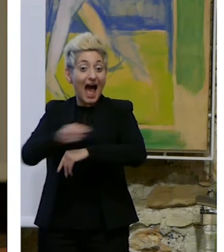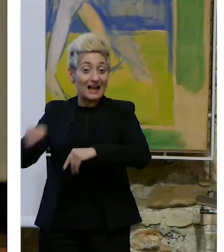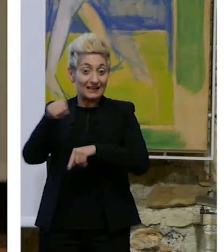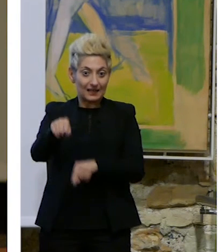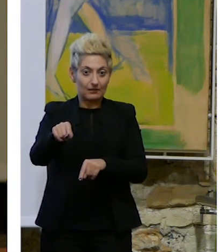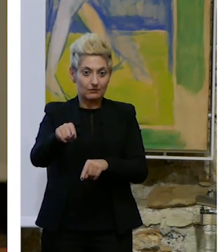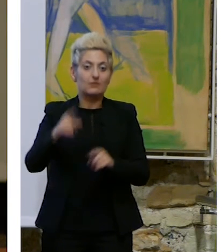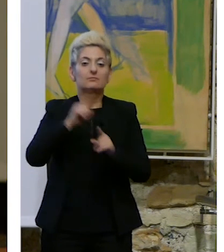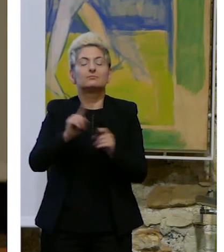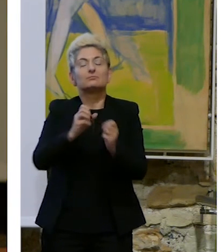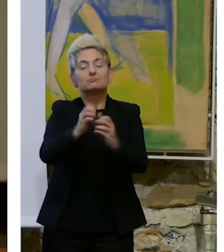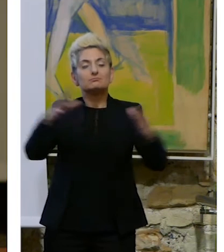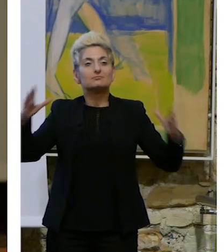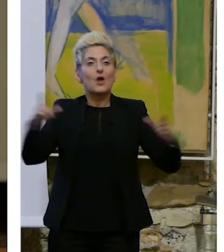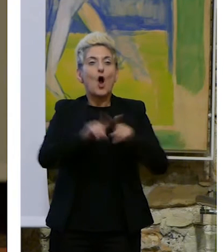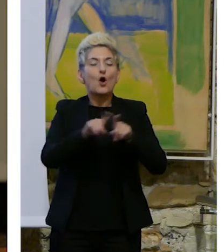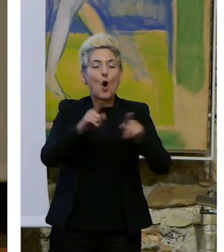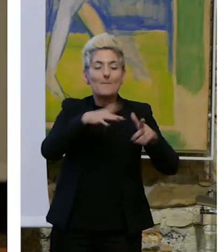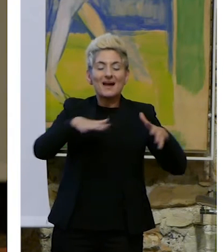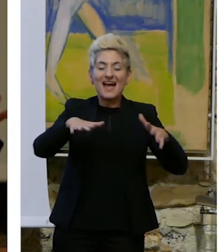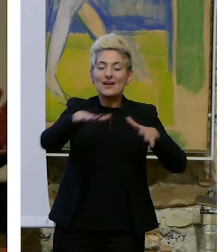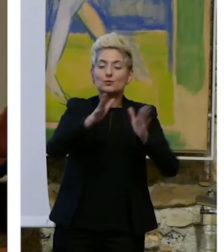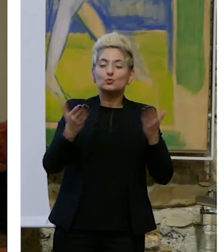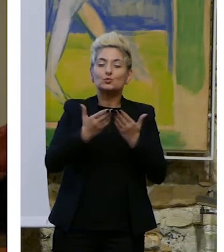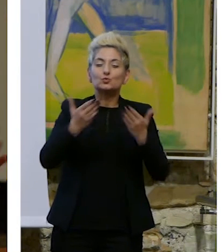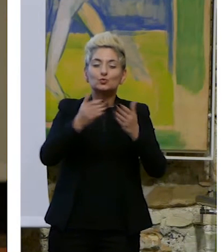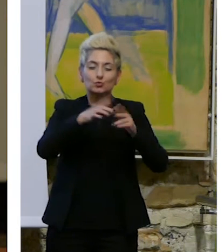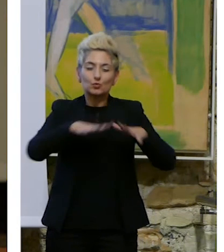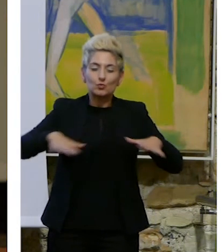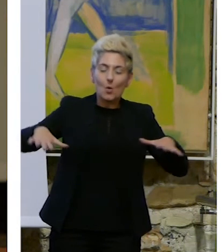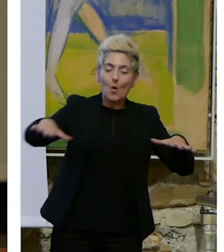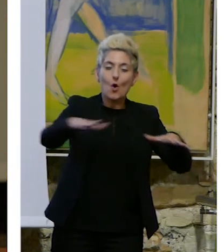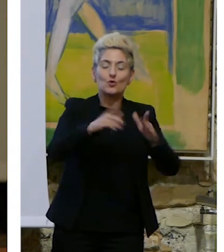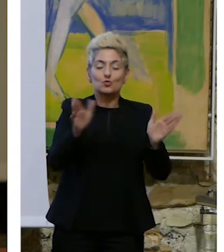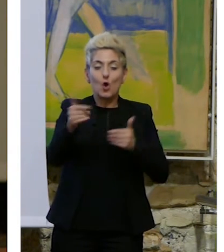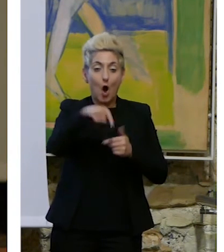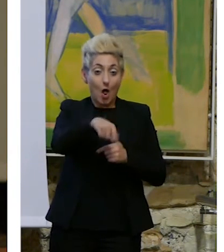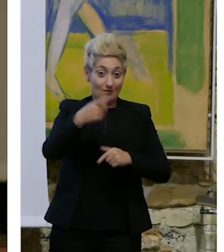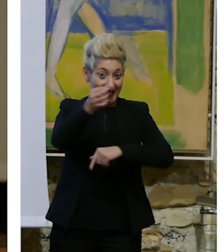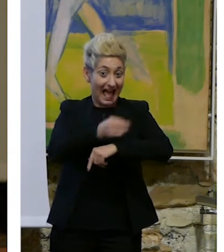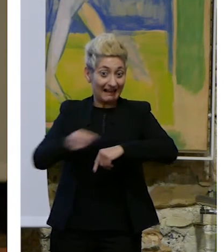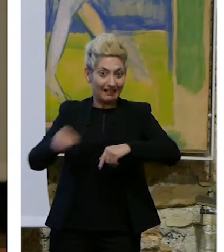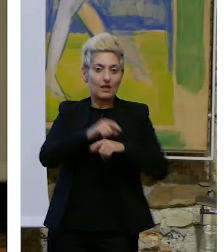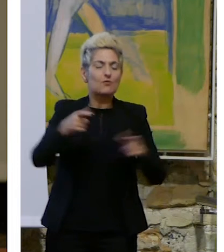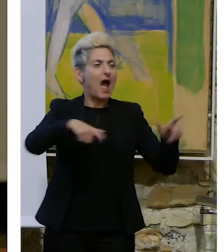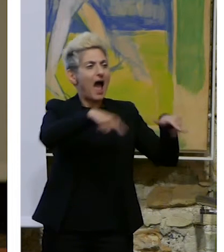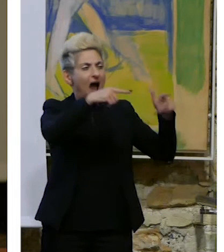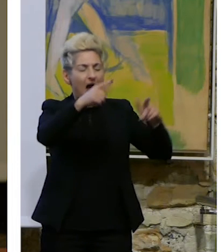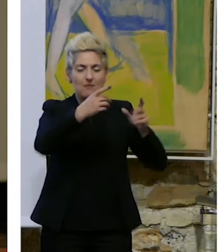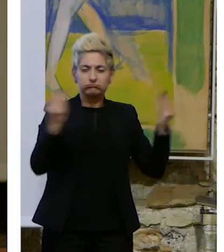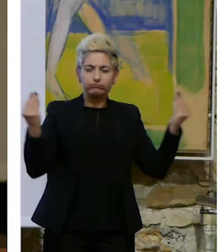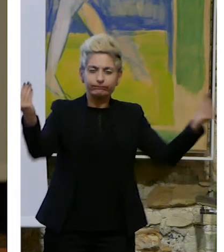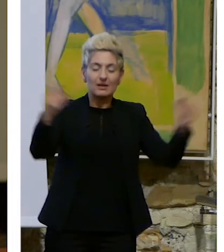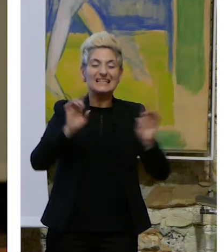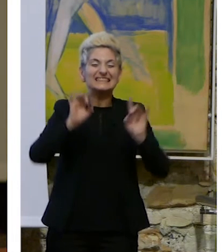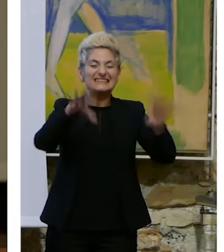studio del dottor No di James Bond, in mezzo a un bosco di bambù enorme. E aveva delle sale riunioni, non so cosa ci